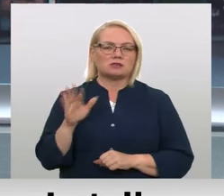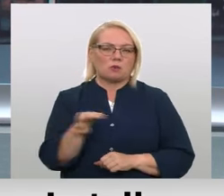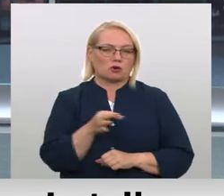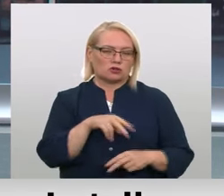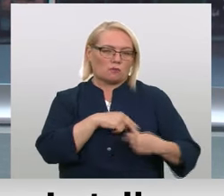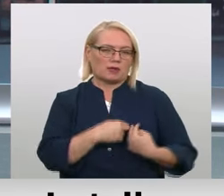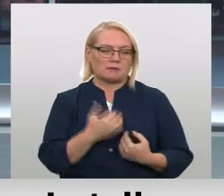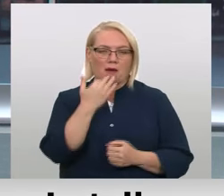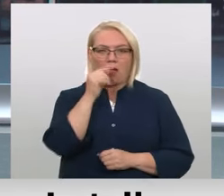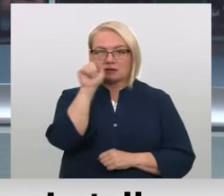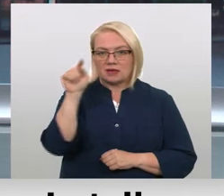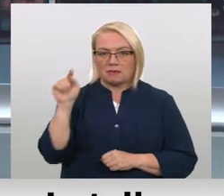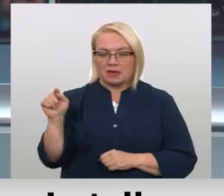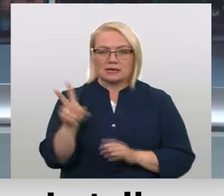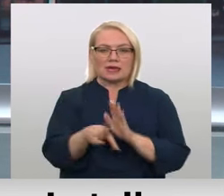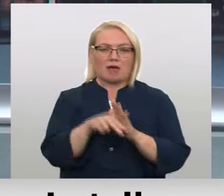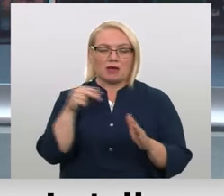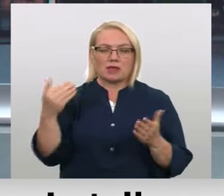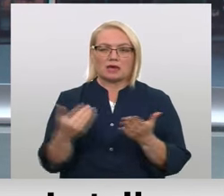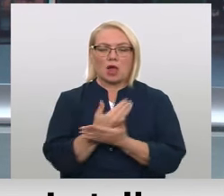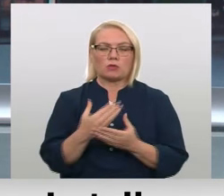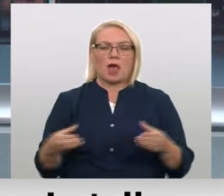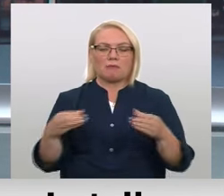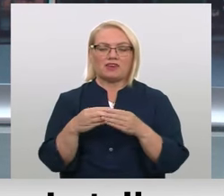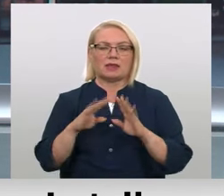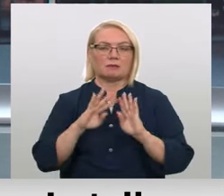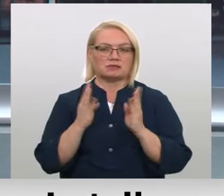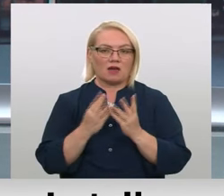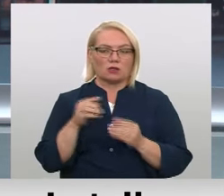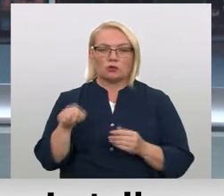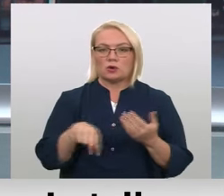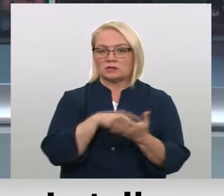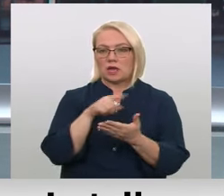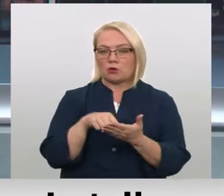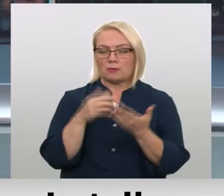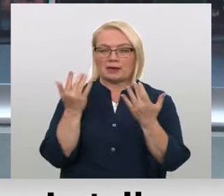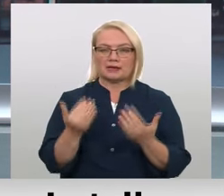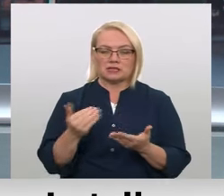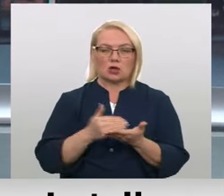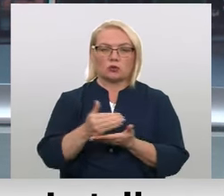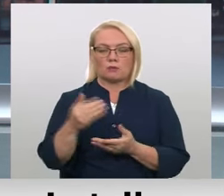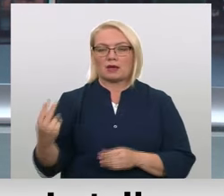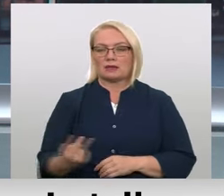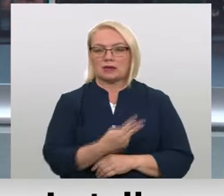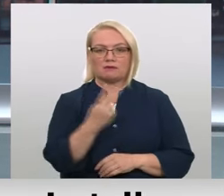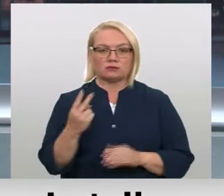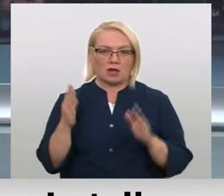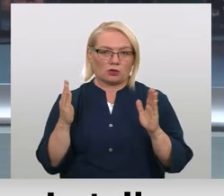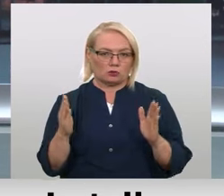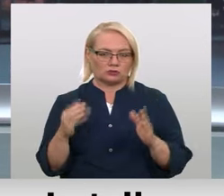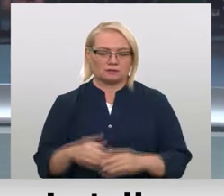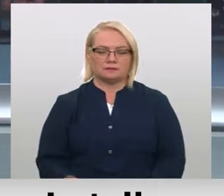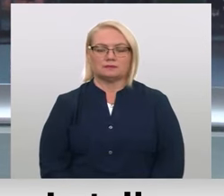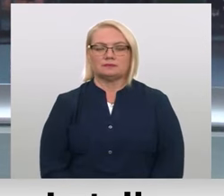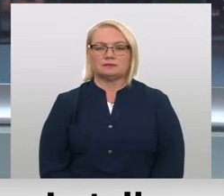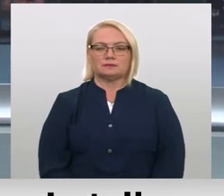biedrībām ārvalstīs. Ievēlēta arī jauna apvienības valde, kas šos jautājumus risinās turpmākos 2 gadus. Stāsta Ieva Strazdiņa